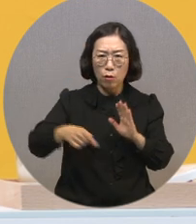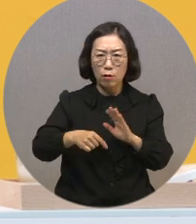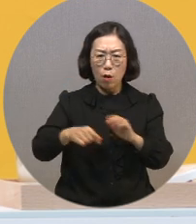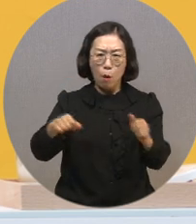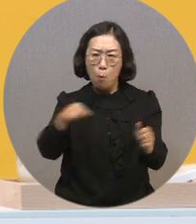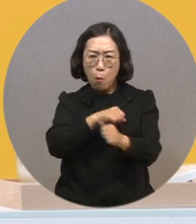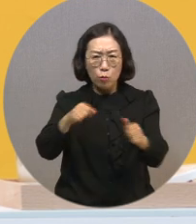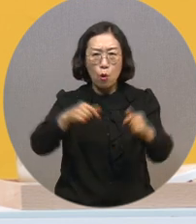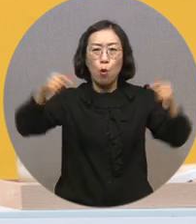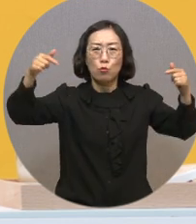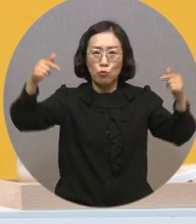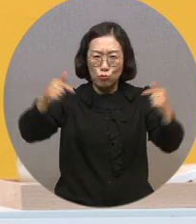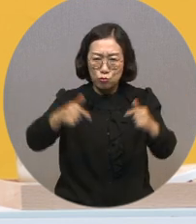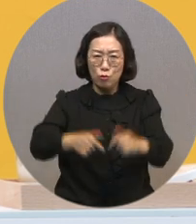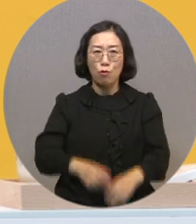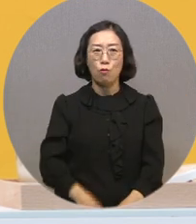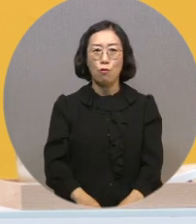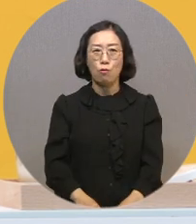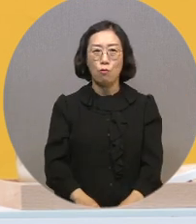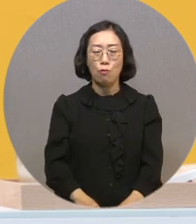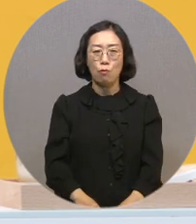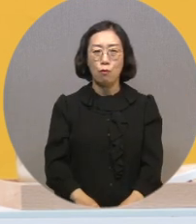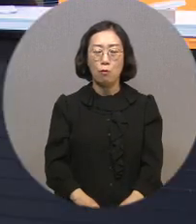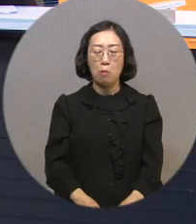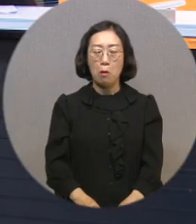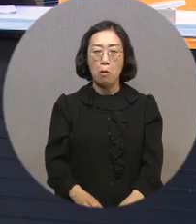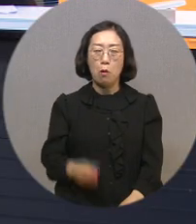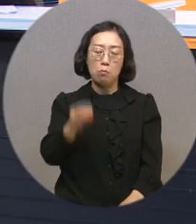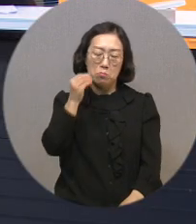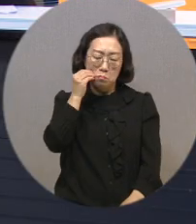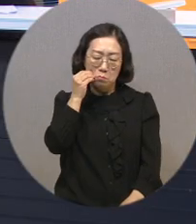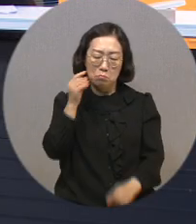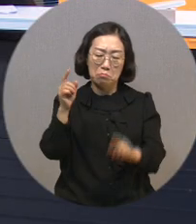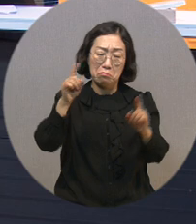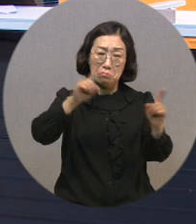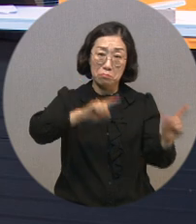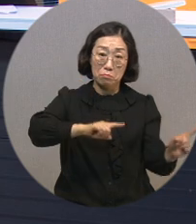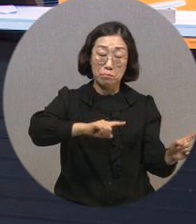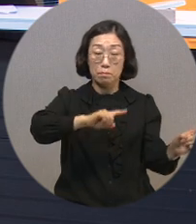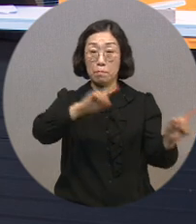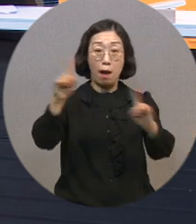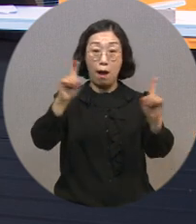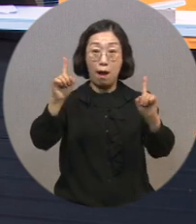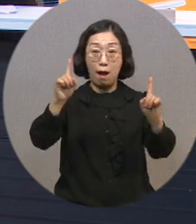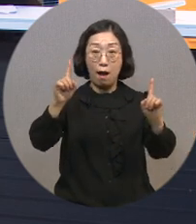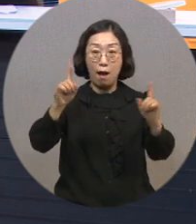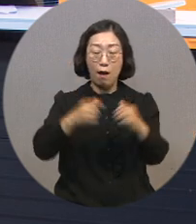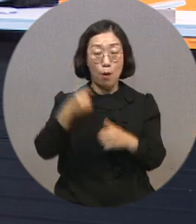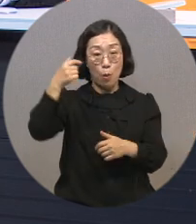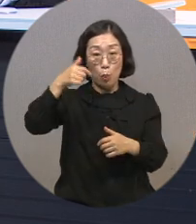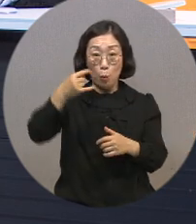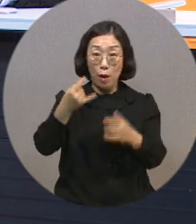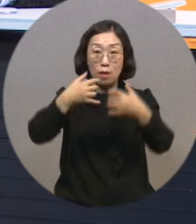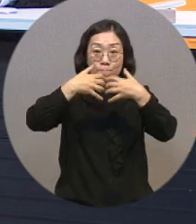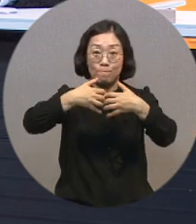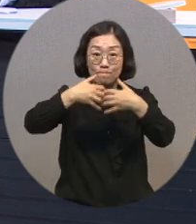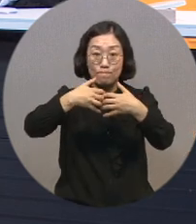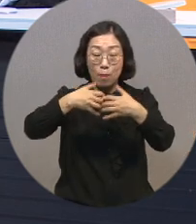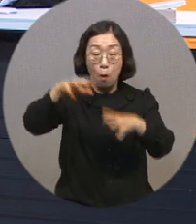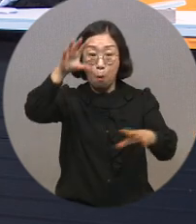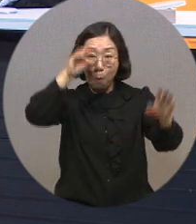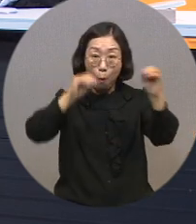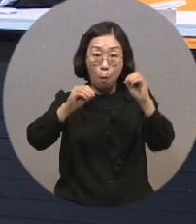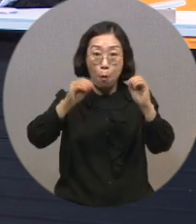잠자는 교실을 깨우쳐서 깨우니까 내가 작동을 하니까 네. 애들 학력도 신장이 되고 네.